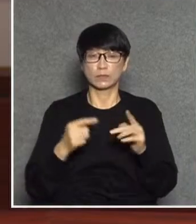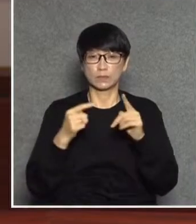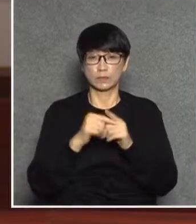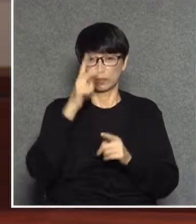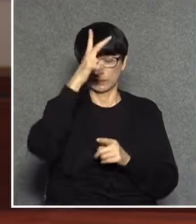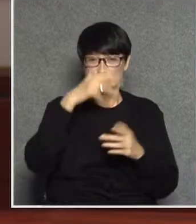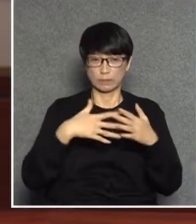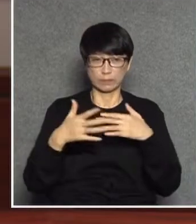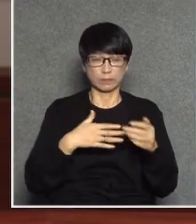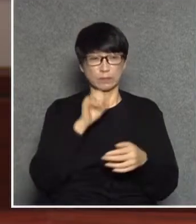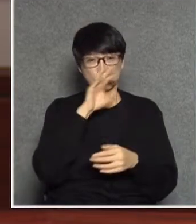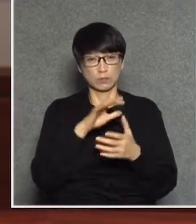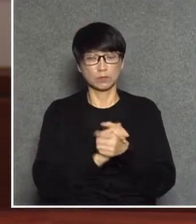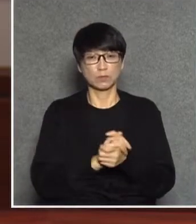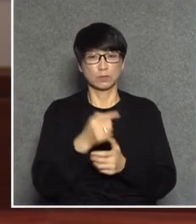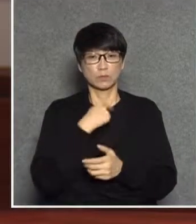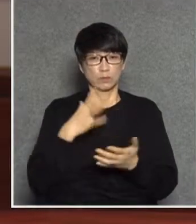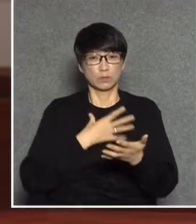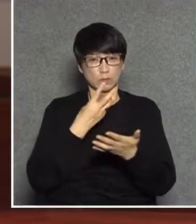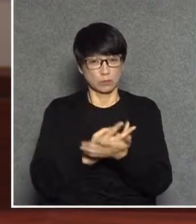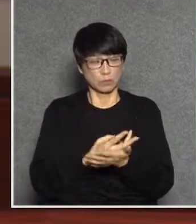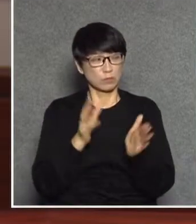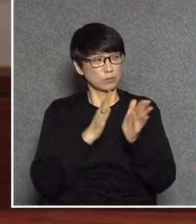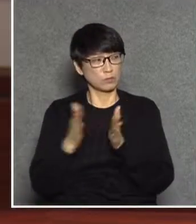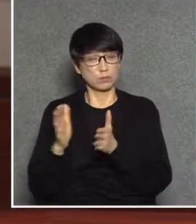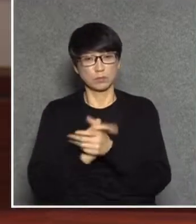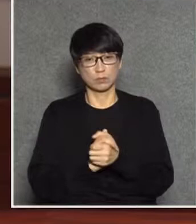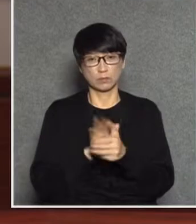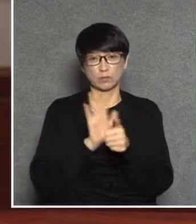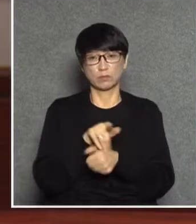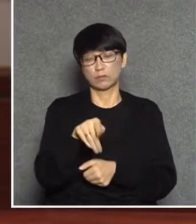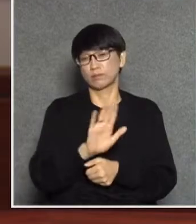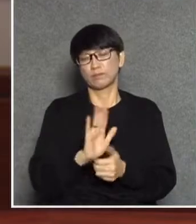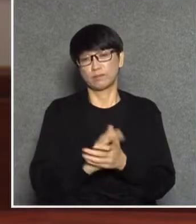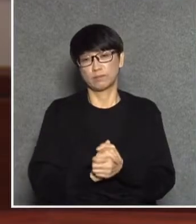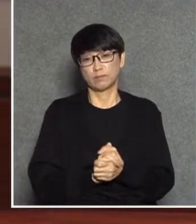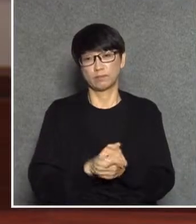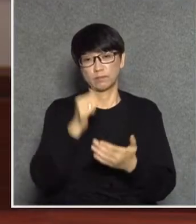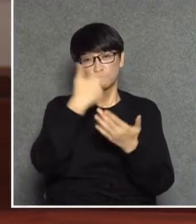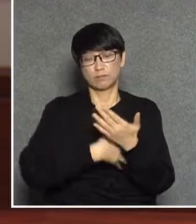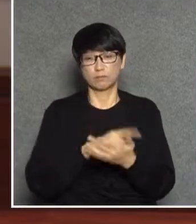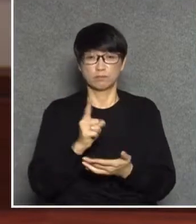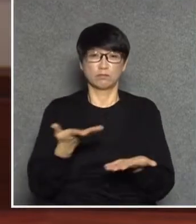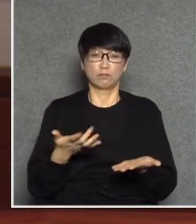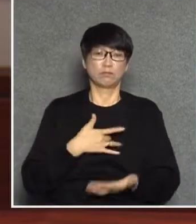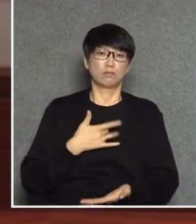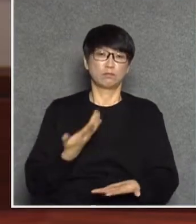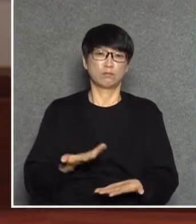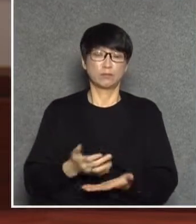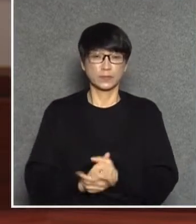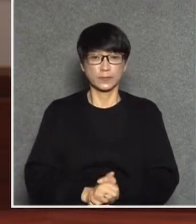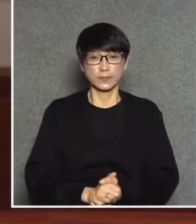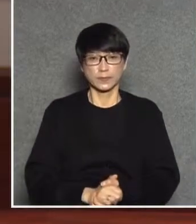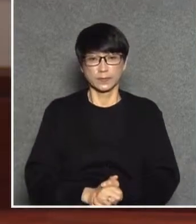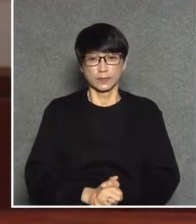然同我哋講係要審慎處理，所以唔協助。你話有呢條條例又點咧？係冇幫助嘅。民政